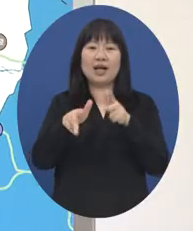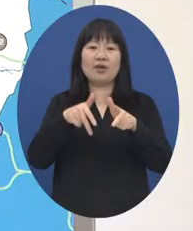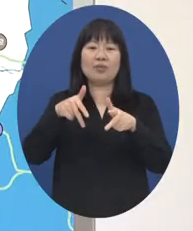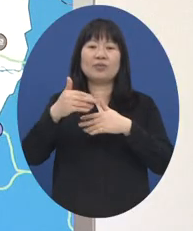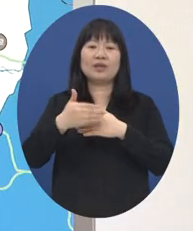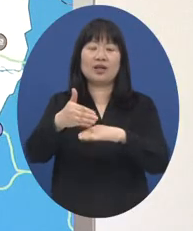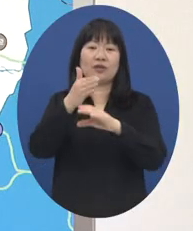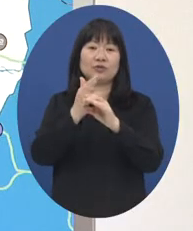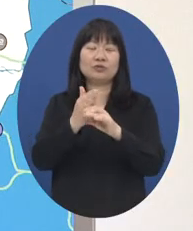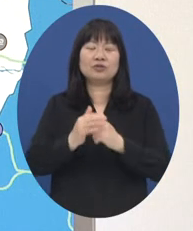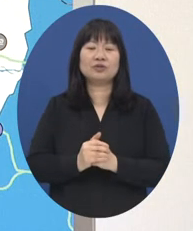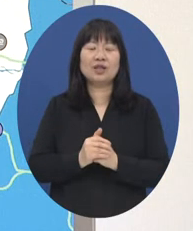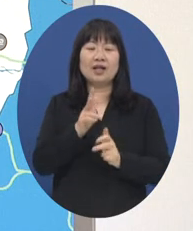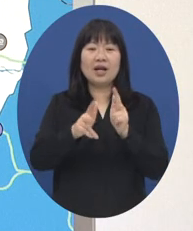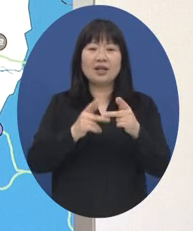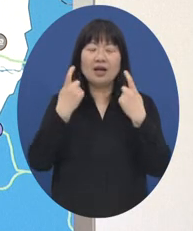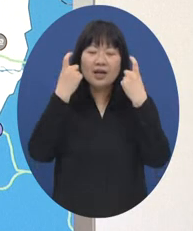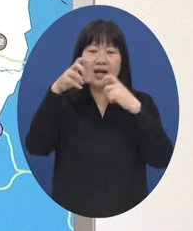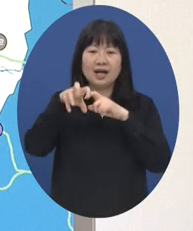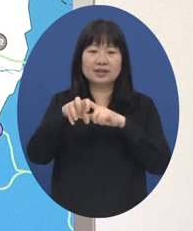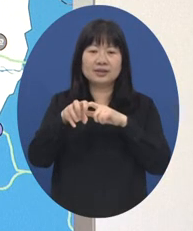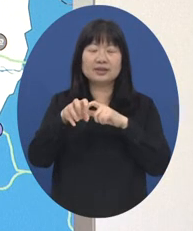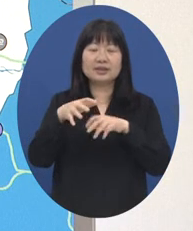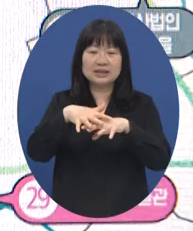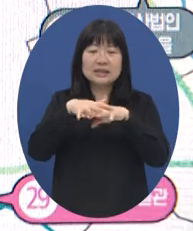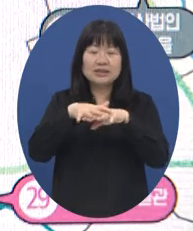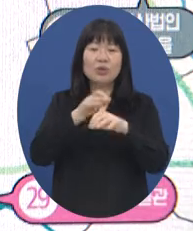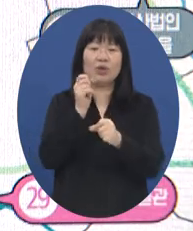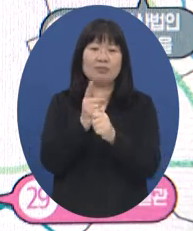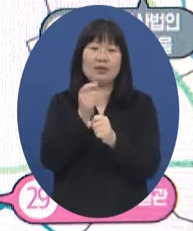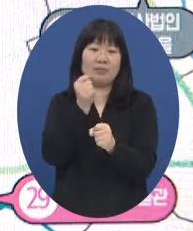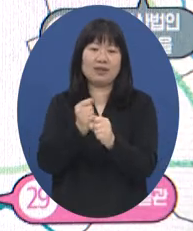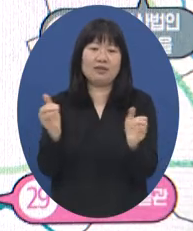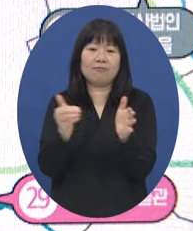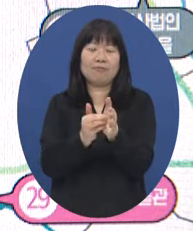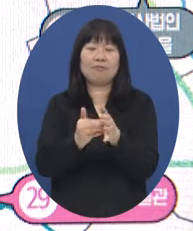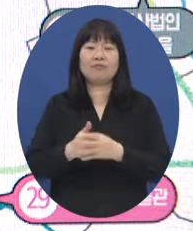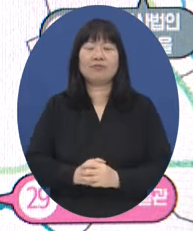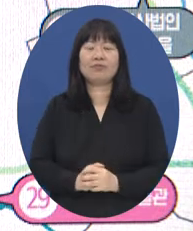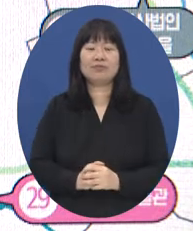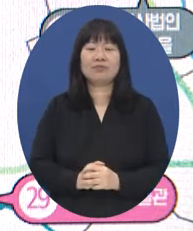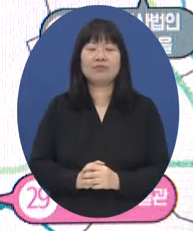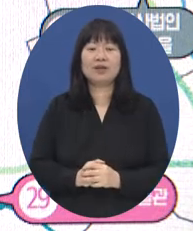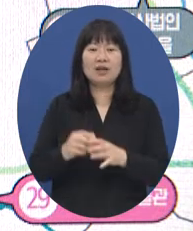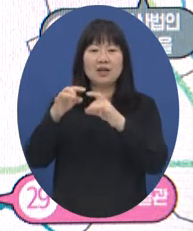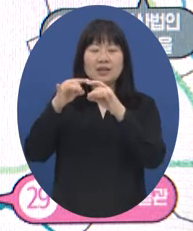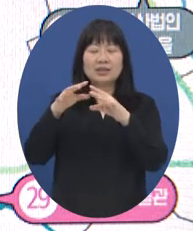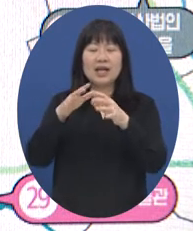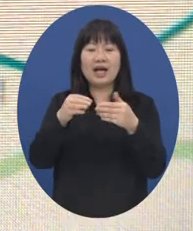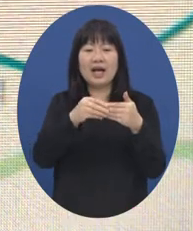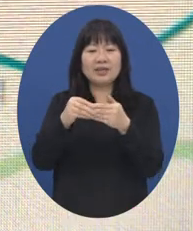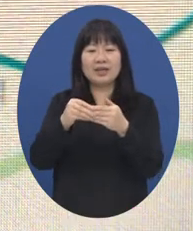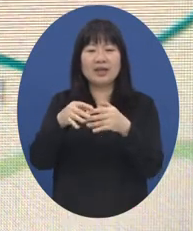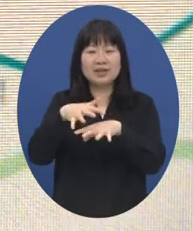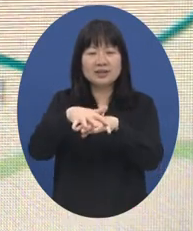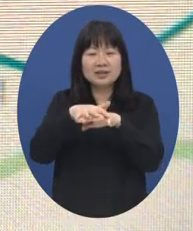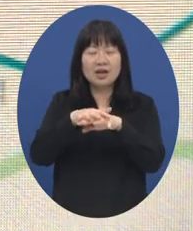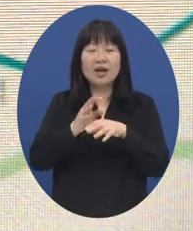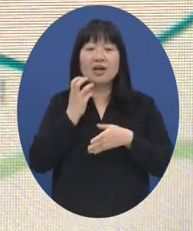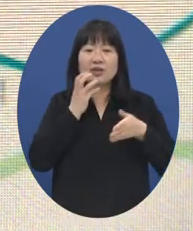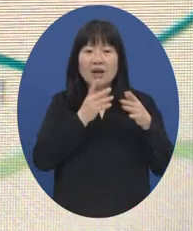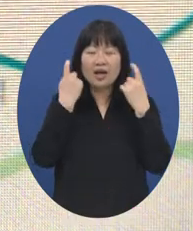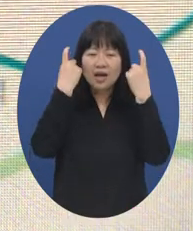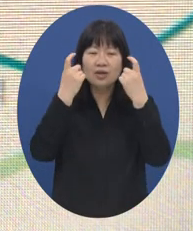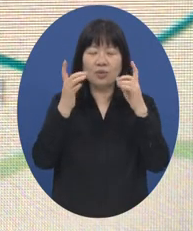예정이며, 산업 관광 지도는 이미 만들어 내놓았습니다. 전자 안내 지도는 경기 관광 포털